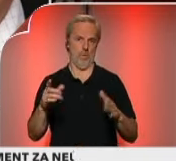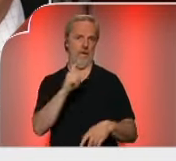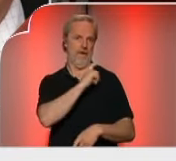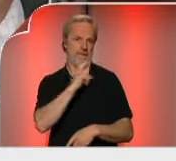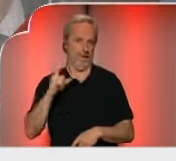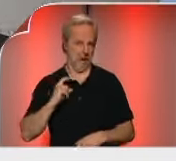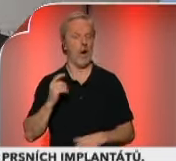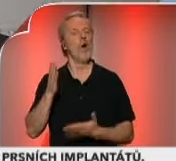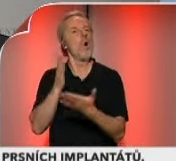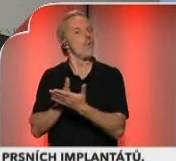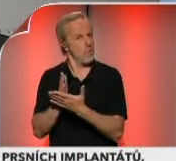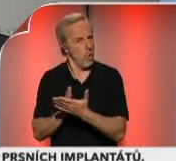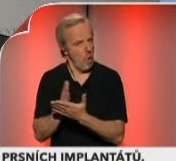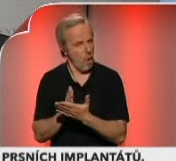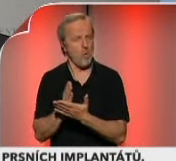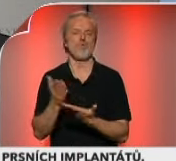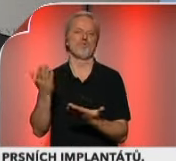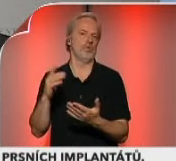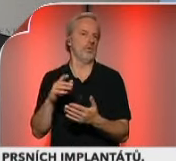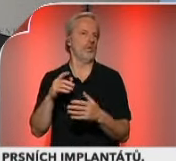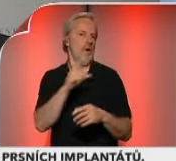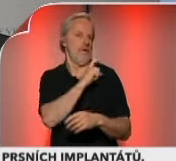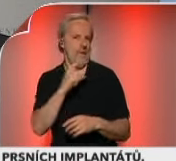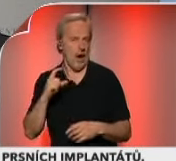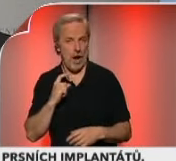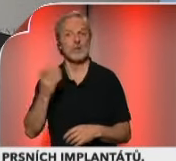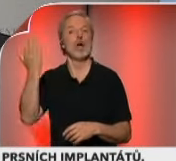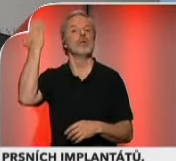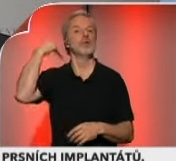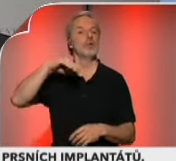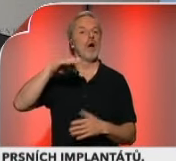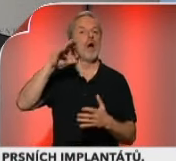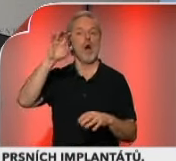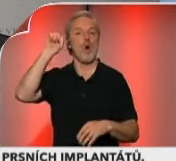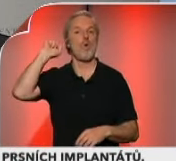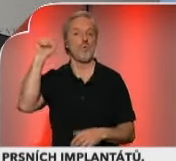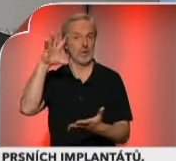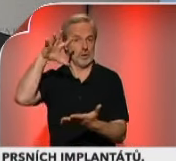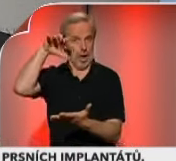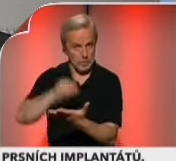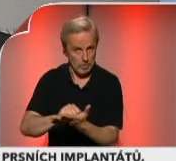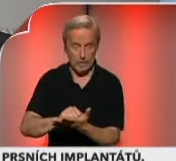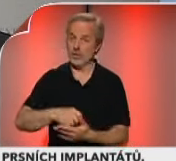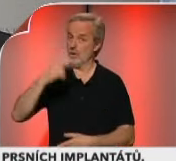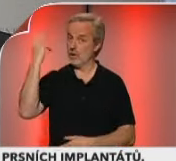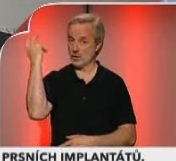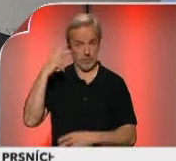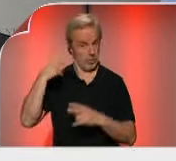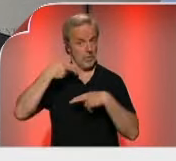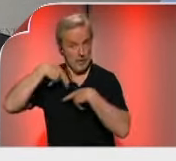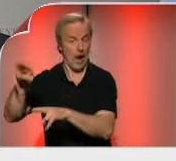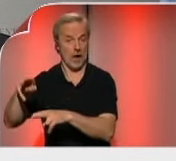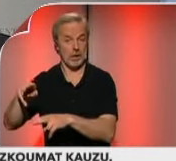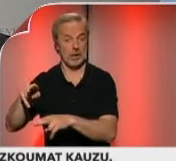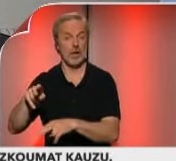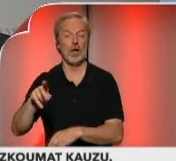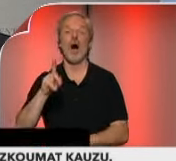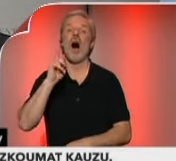církevním záležitostem byla ukradena tak musí být vrácena jestliže tenhle soupis těch Far těch zařízení